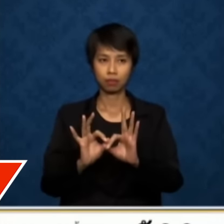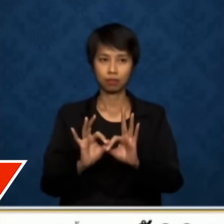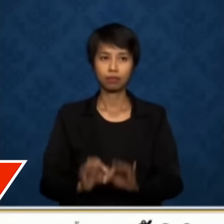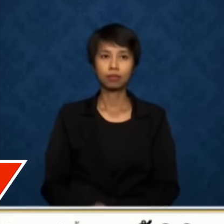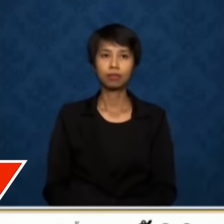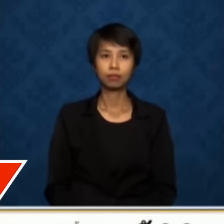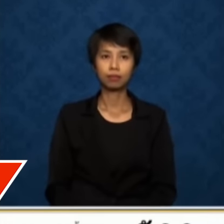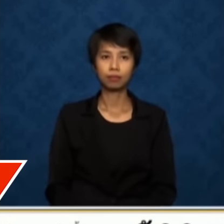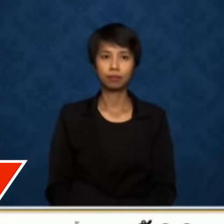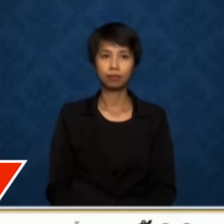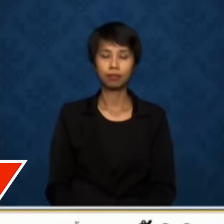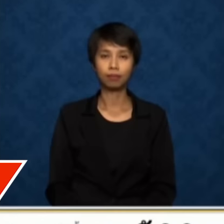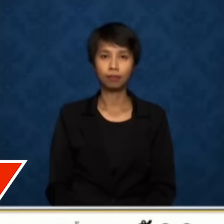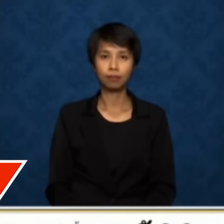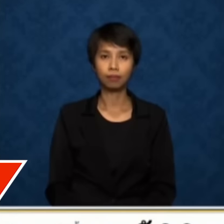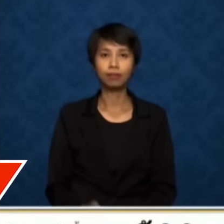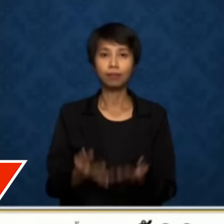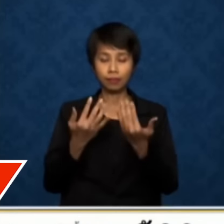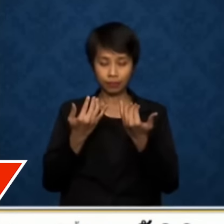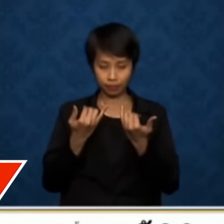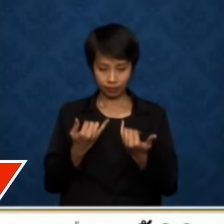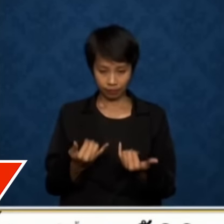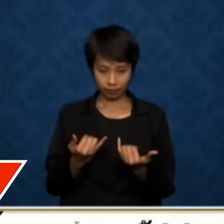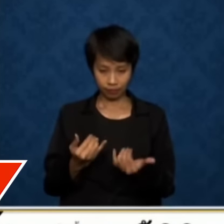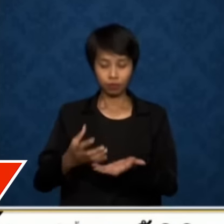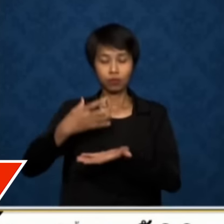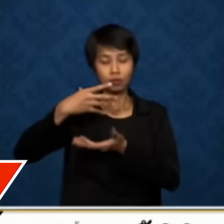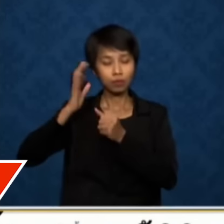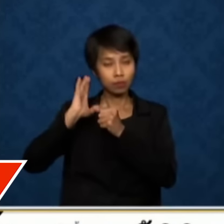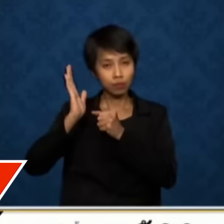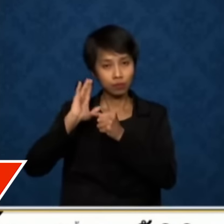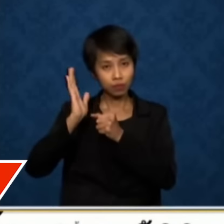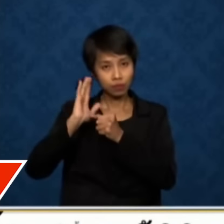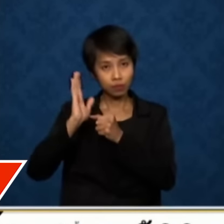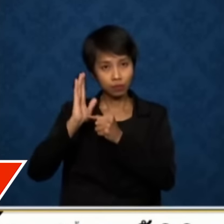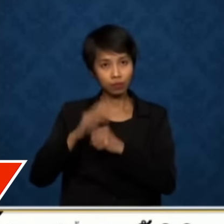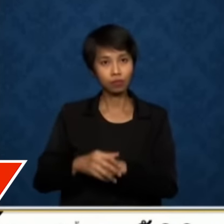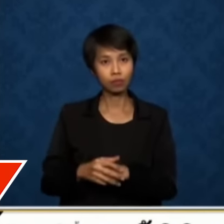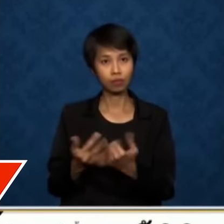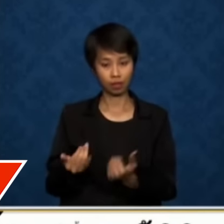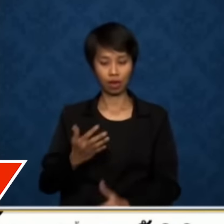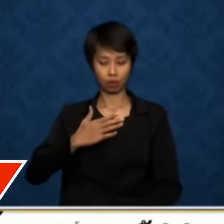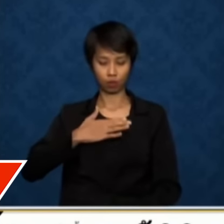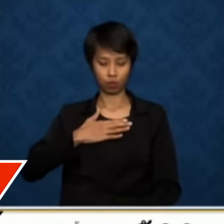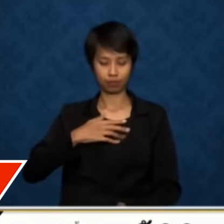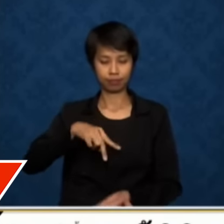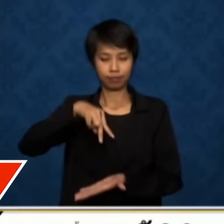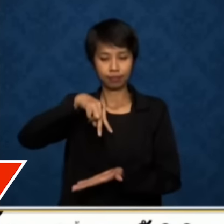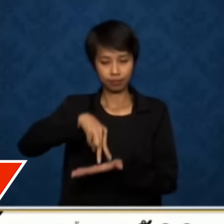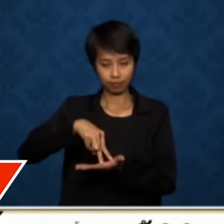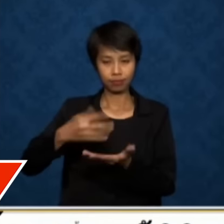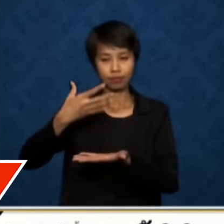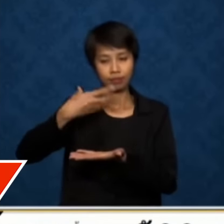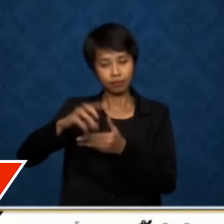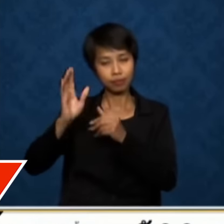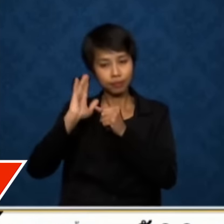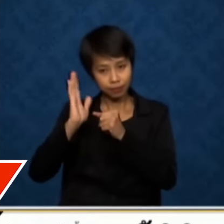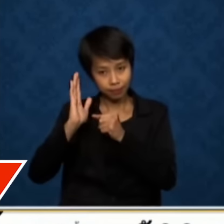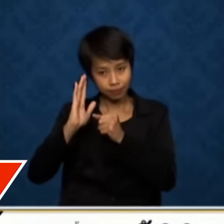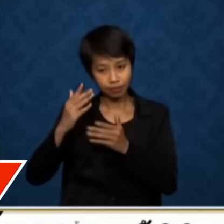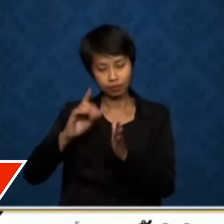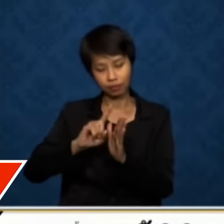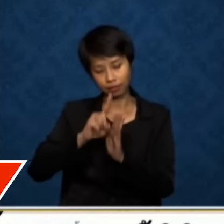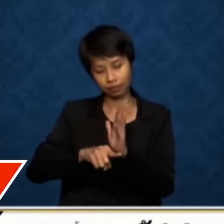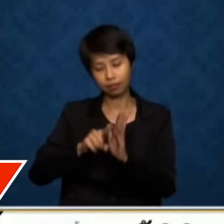ครับการอภิปรายหลังจากไม่ใช่หลังจากแหละตั้งแต่ผมขึ้นมาจนวันนี้ผมจบเนี่ยนะครับประม